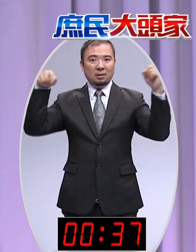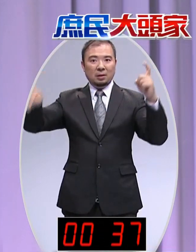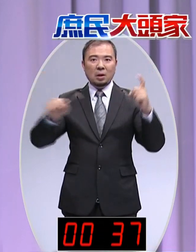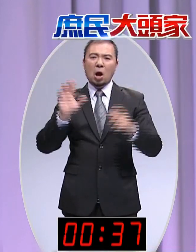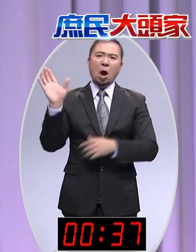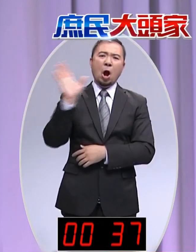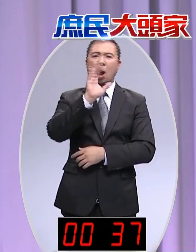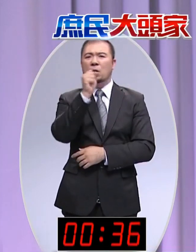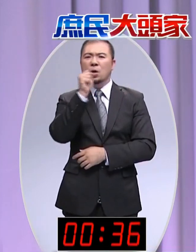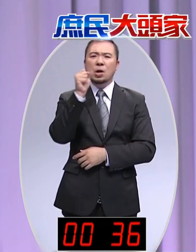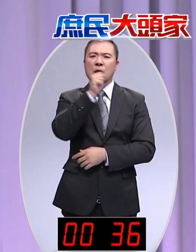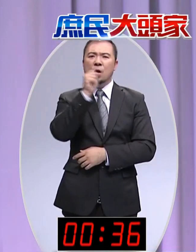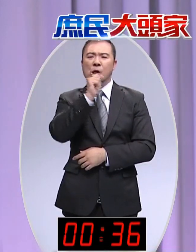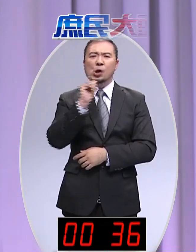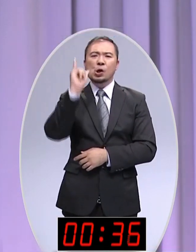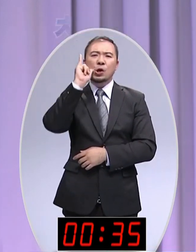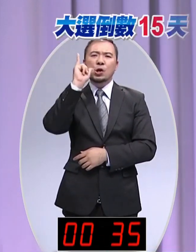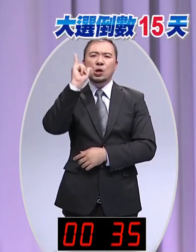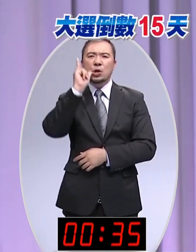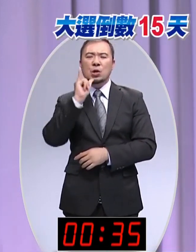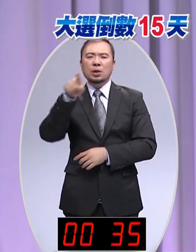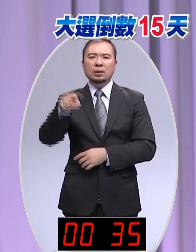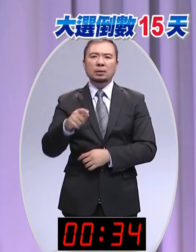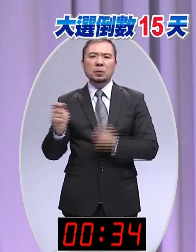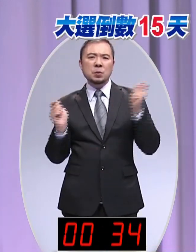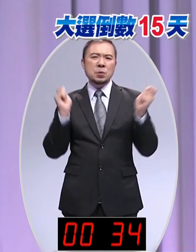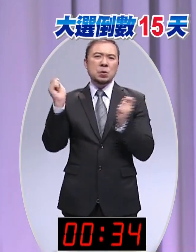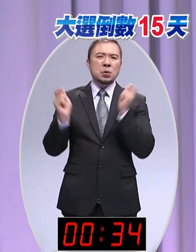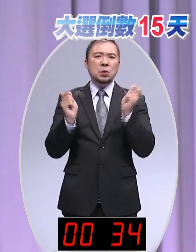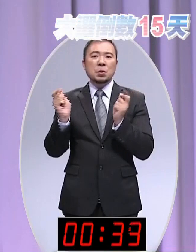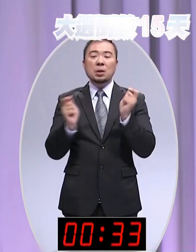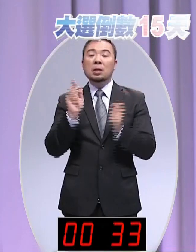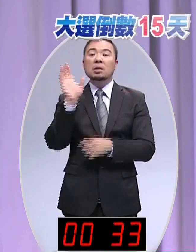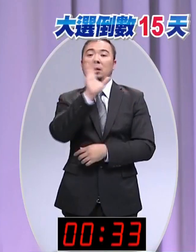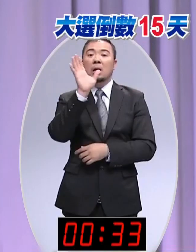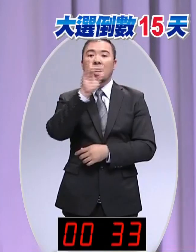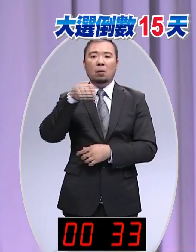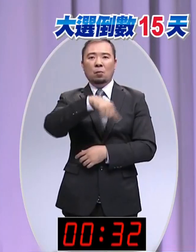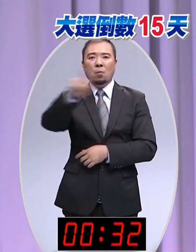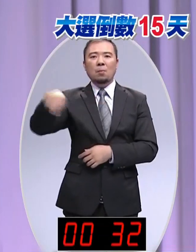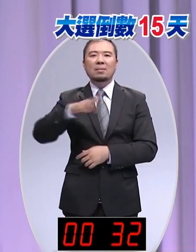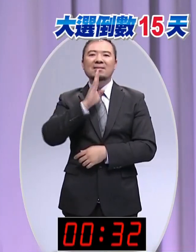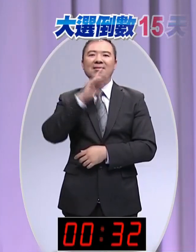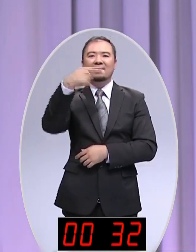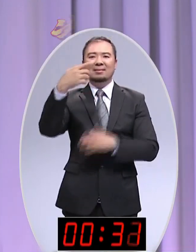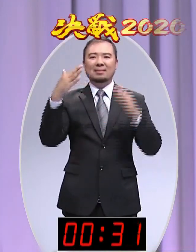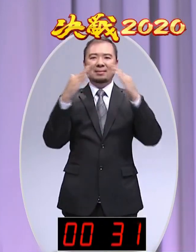酒，一起跳舞高唱我们都是一家人。